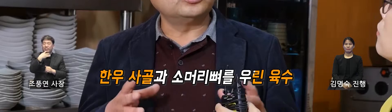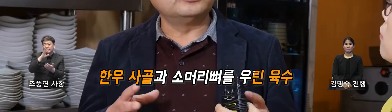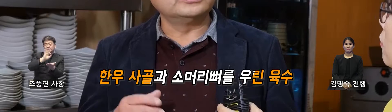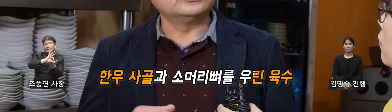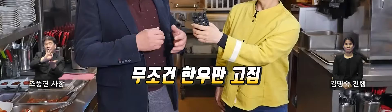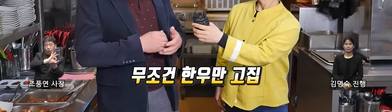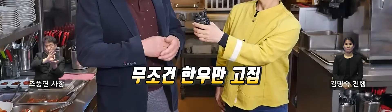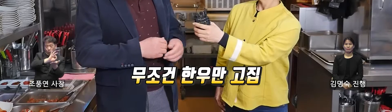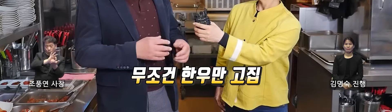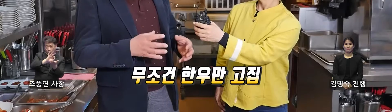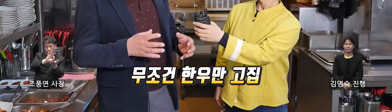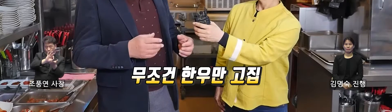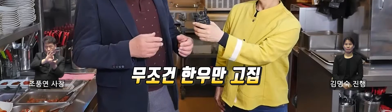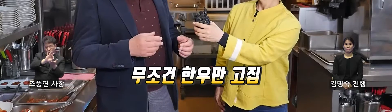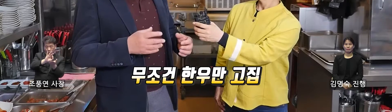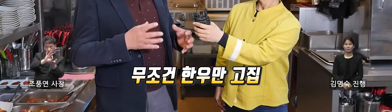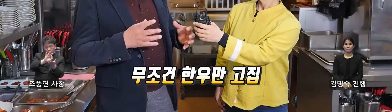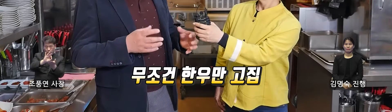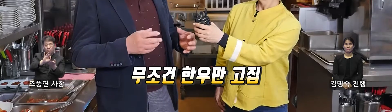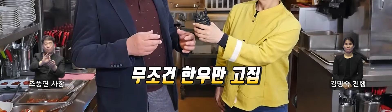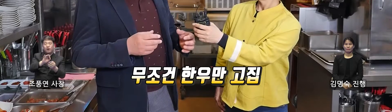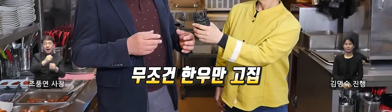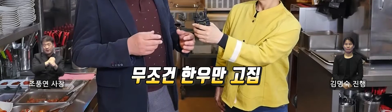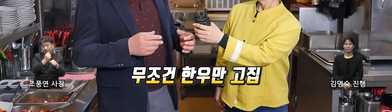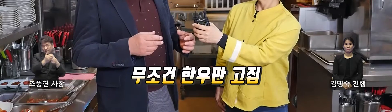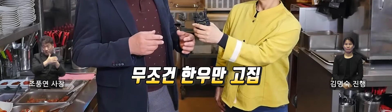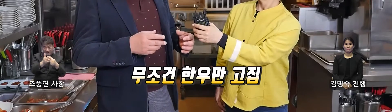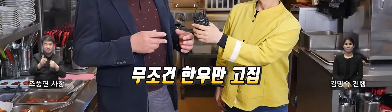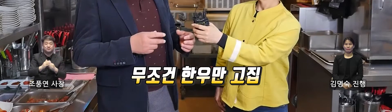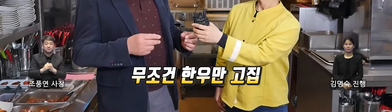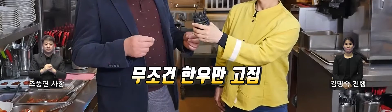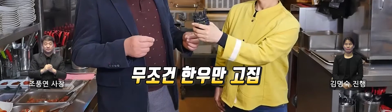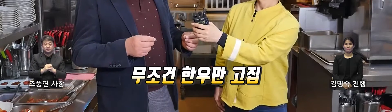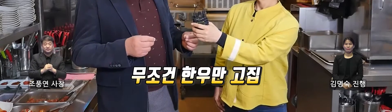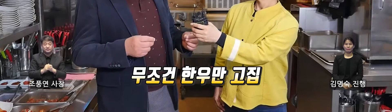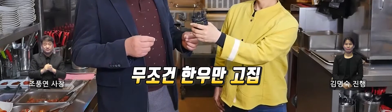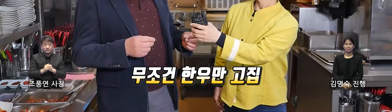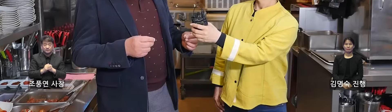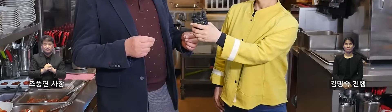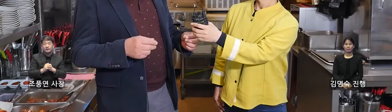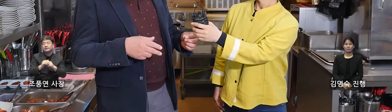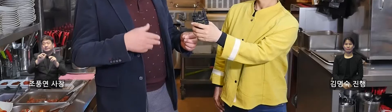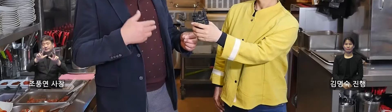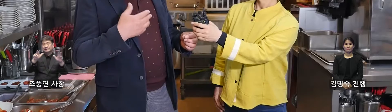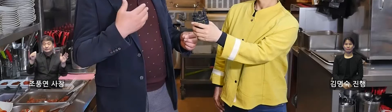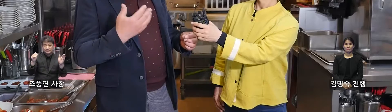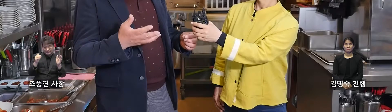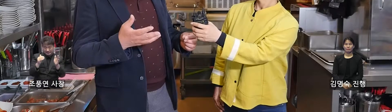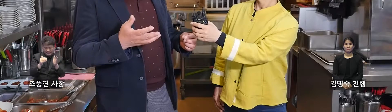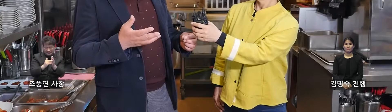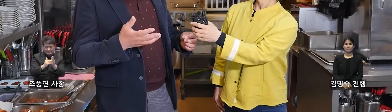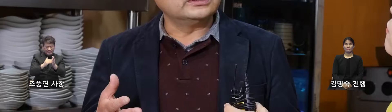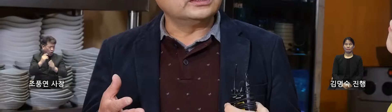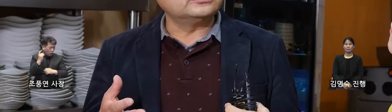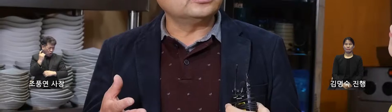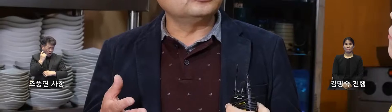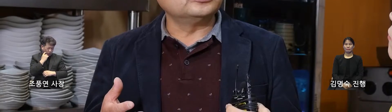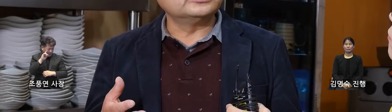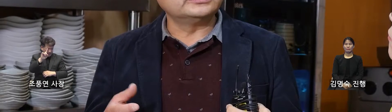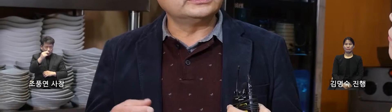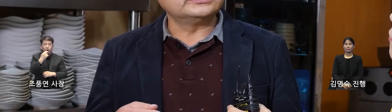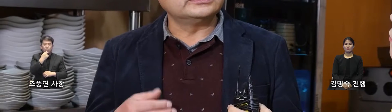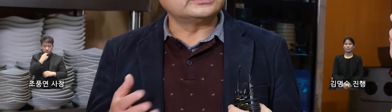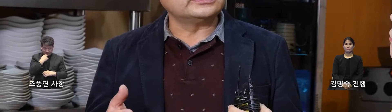사용하고 소 머리도 한우만 사용하기 때문에 지금까지 거짓 없이